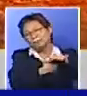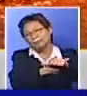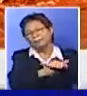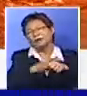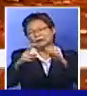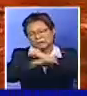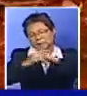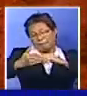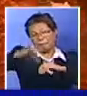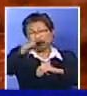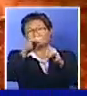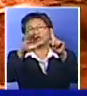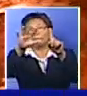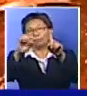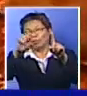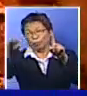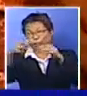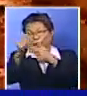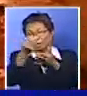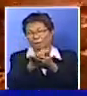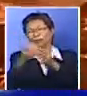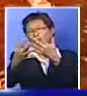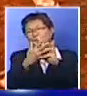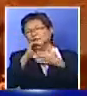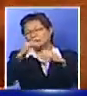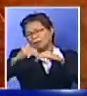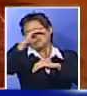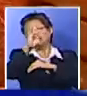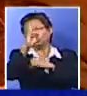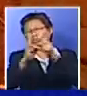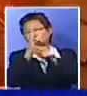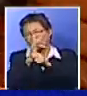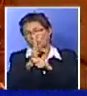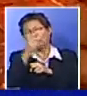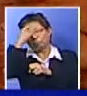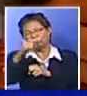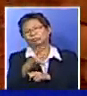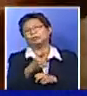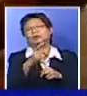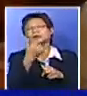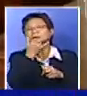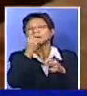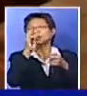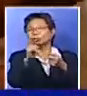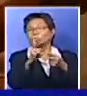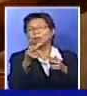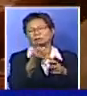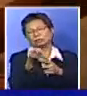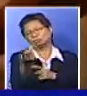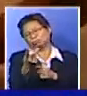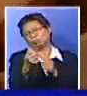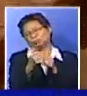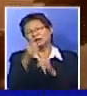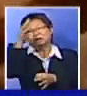denda maksimum r150,000 atau penjara tidak lebih 7 tahun bagi Kesalahan kedua atau kedua-duanya